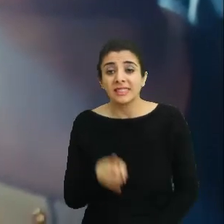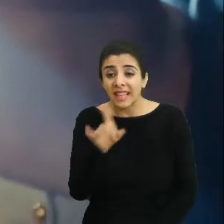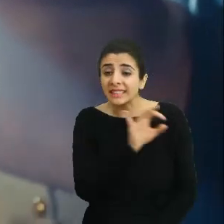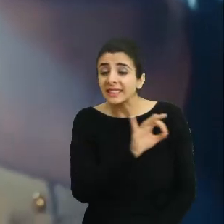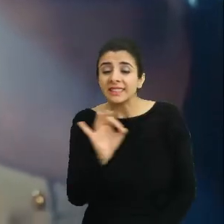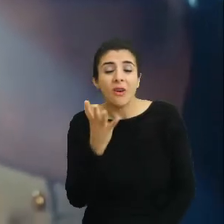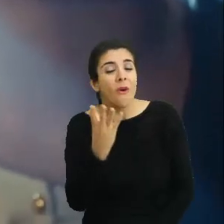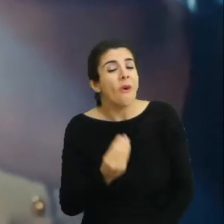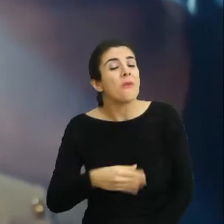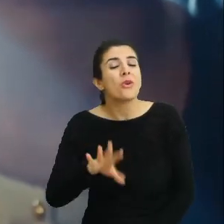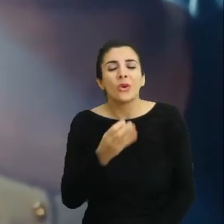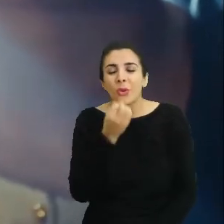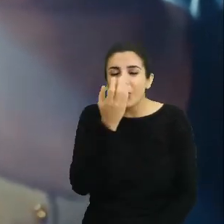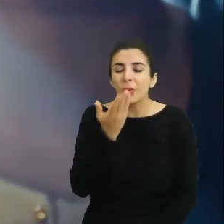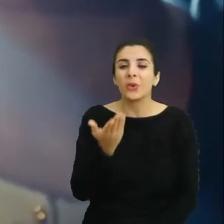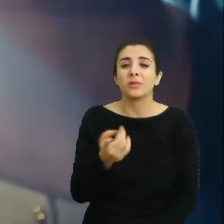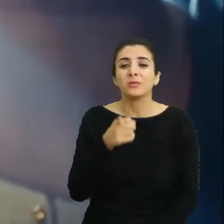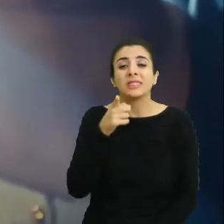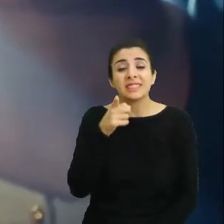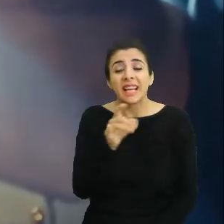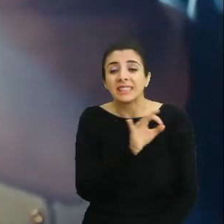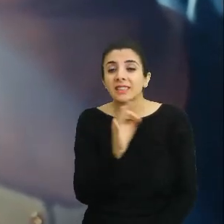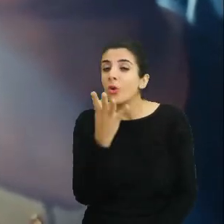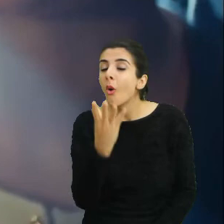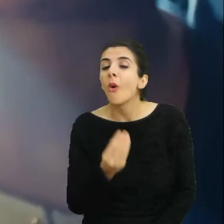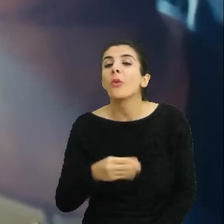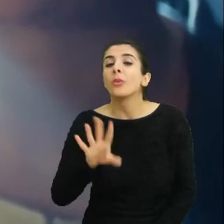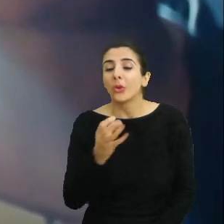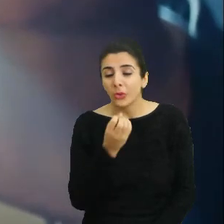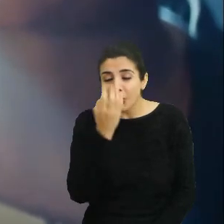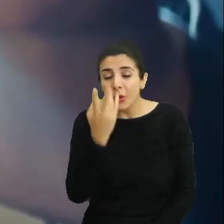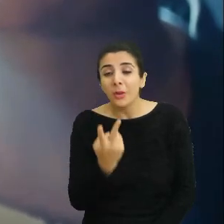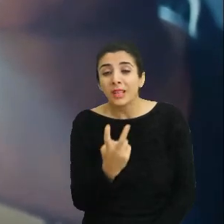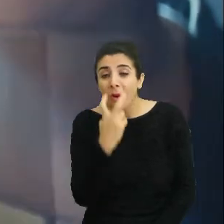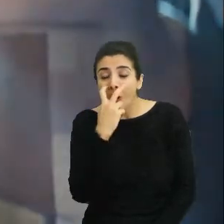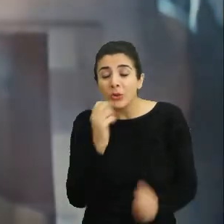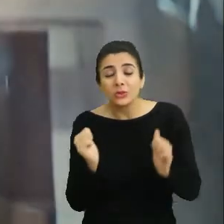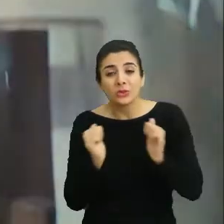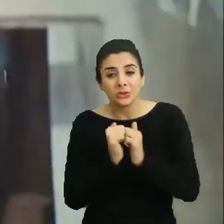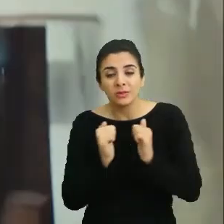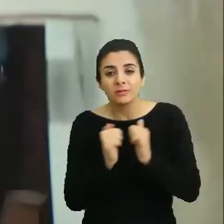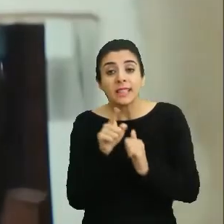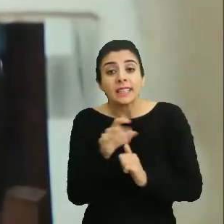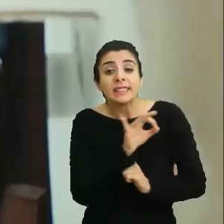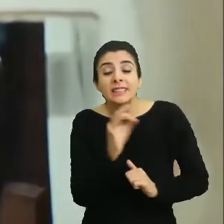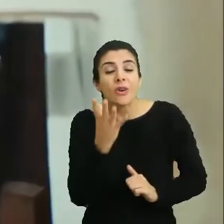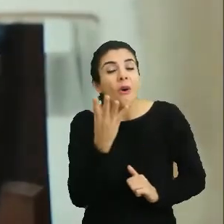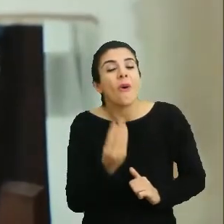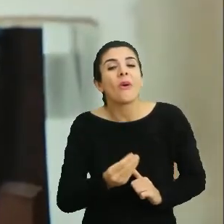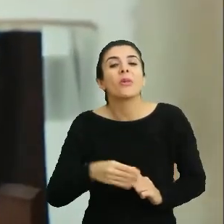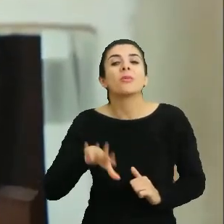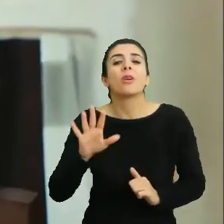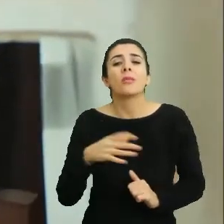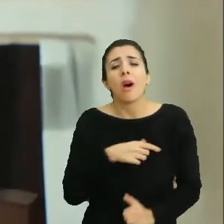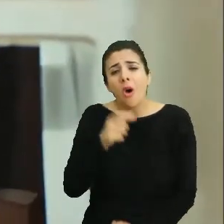Sensiz olmuyor gülüm gülüm. Sensiz olmuyor iki gözüm. Sensiz